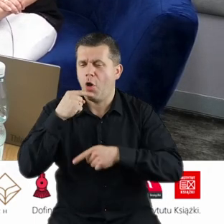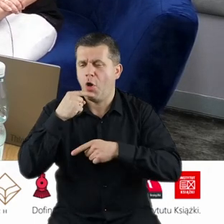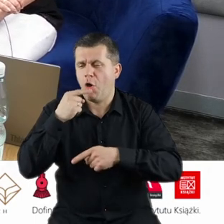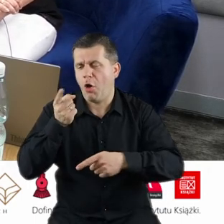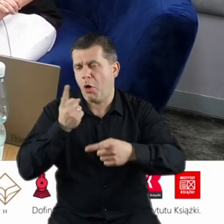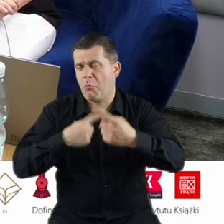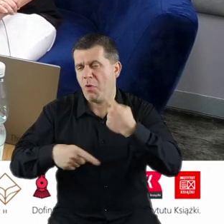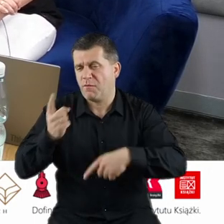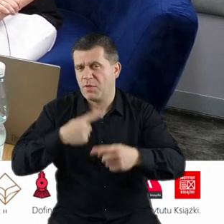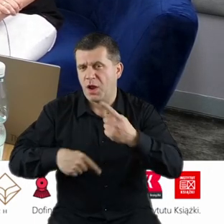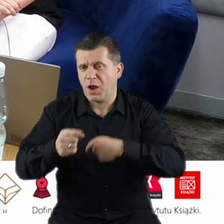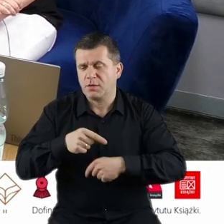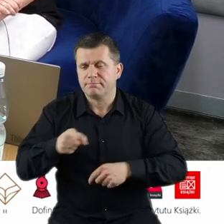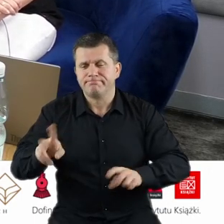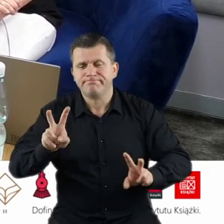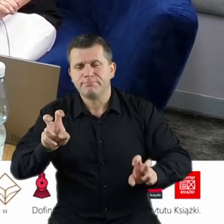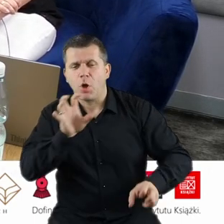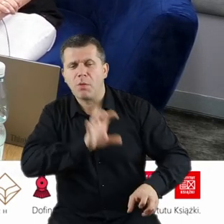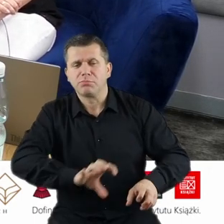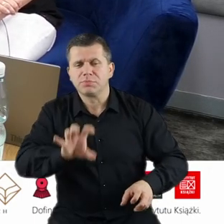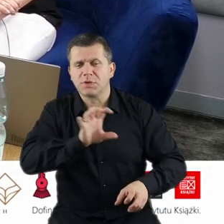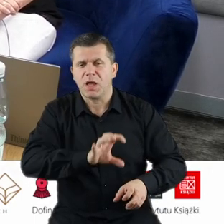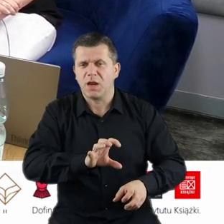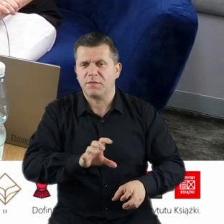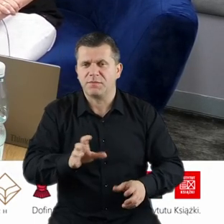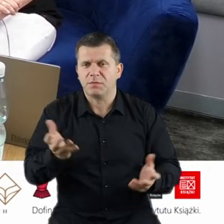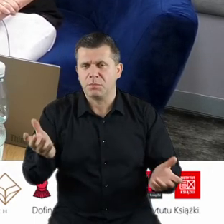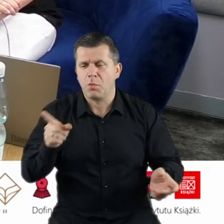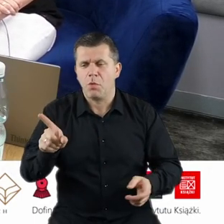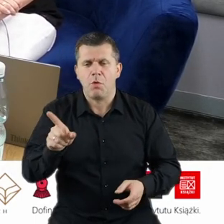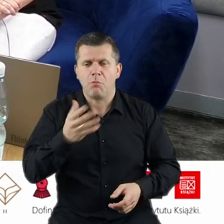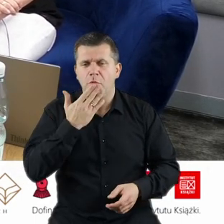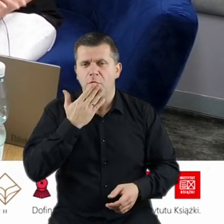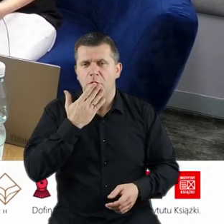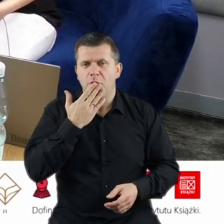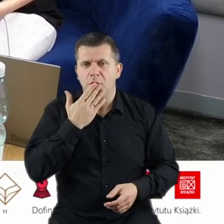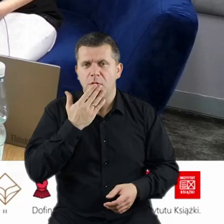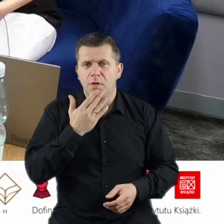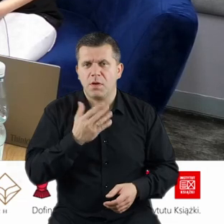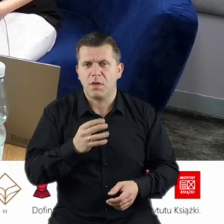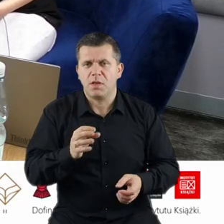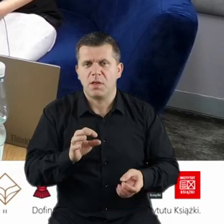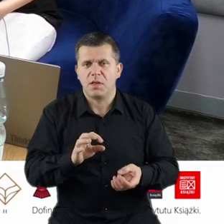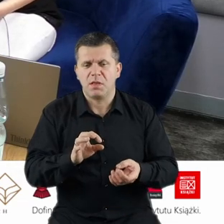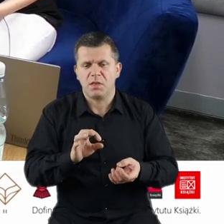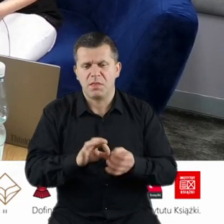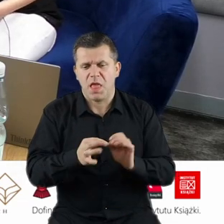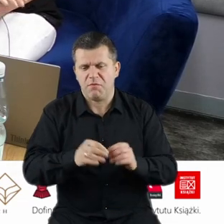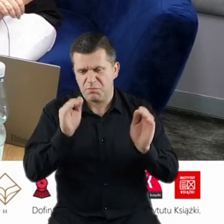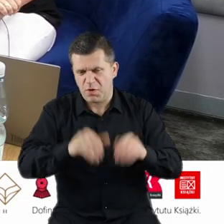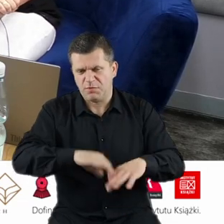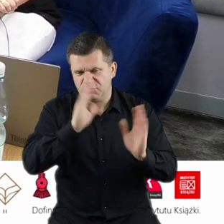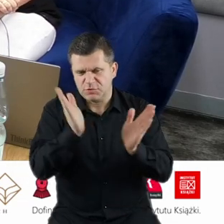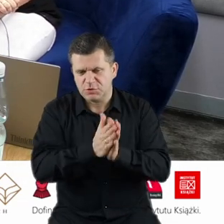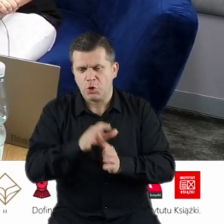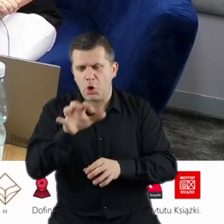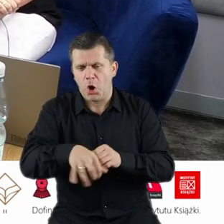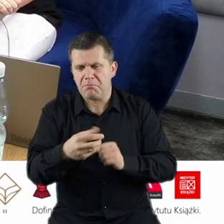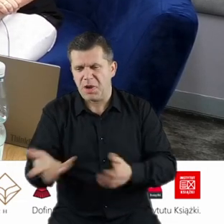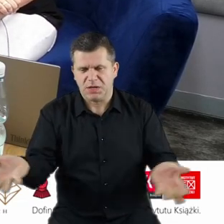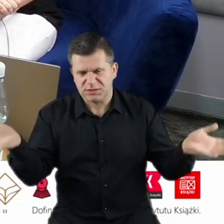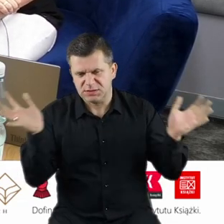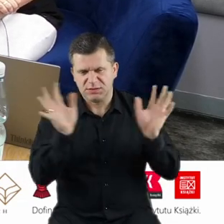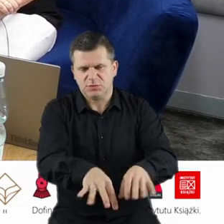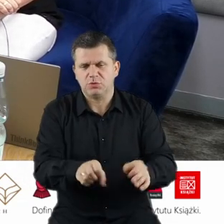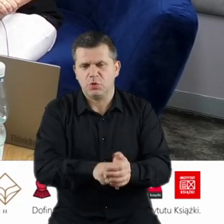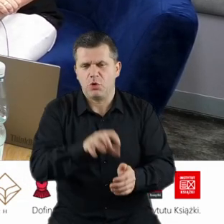i on opowiada o tym jakby z pozycji obserwatora i jest dosyć radykalny, bo twierdzi, że gdyby mógł, to by wszystkich tych kopaczy zasypał w tym dole. Więc to